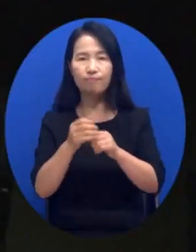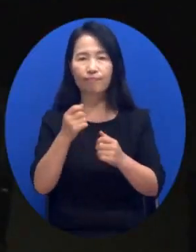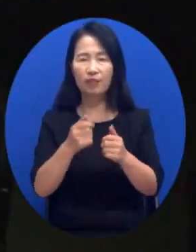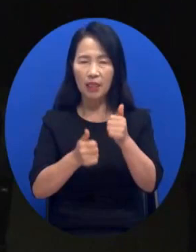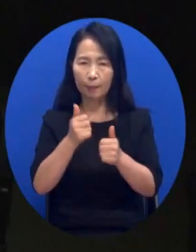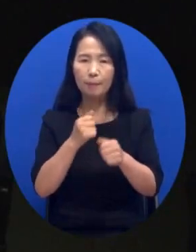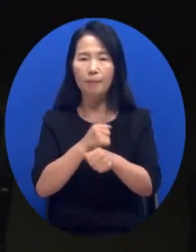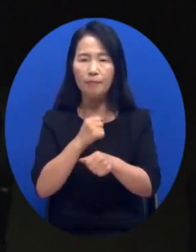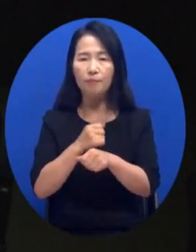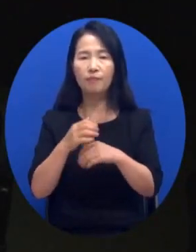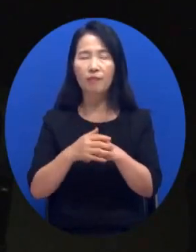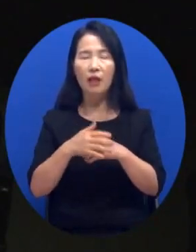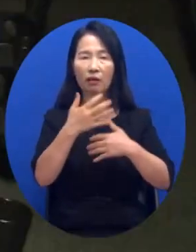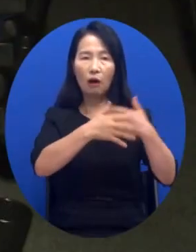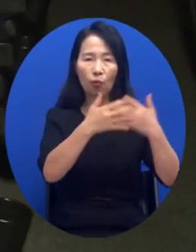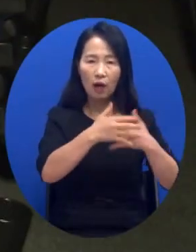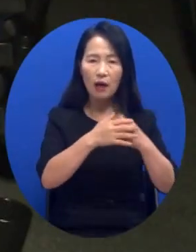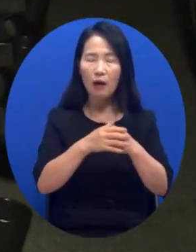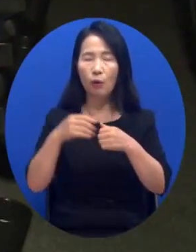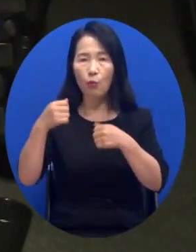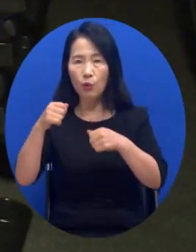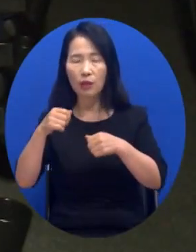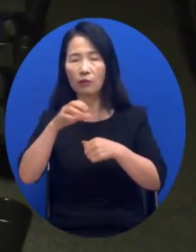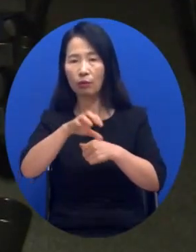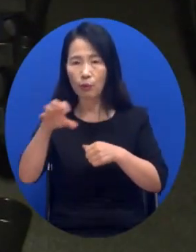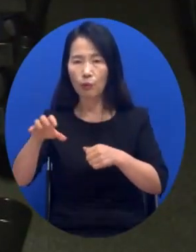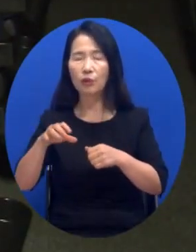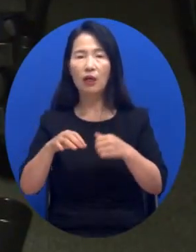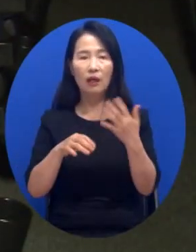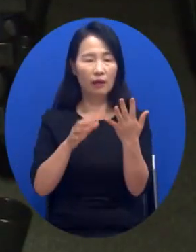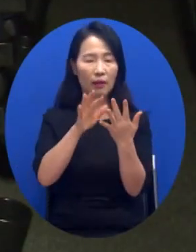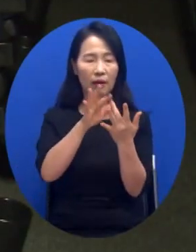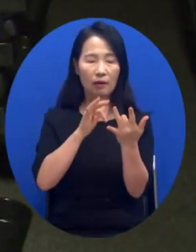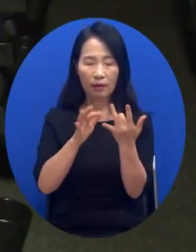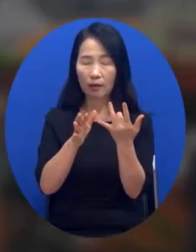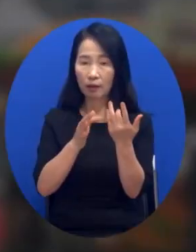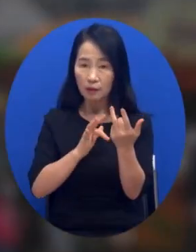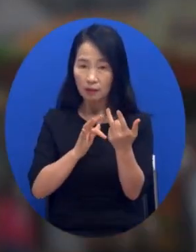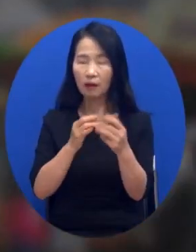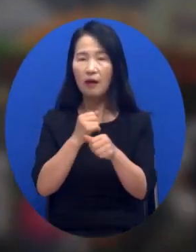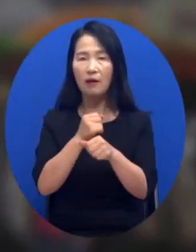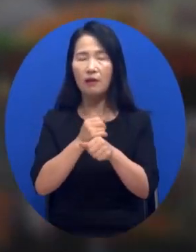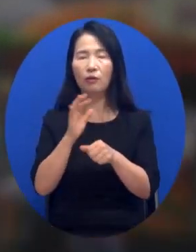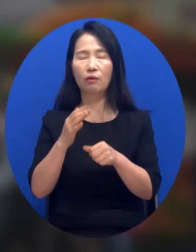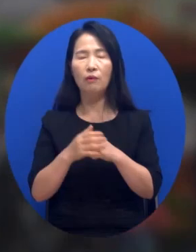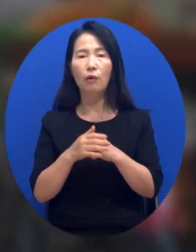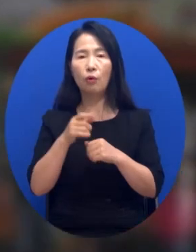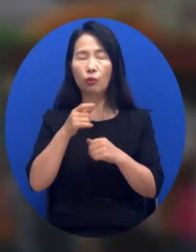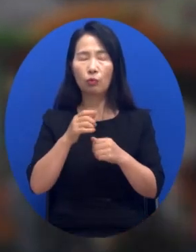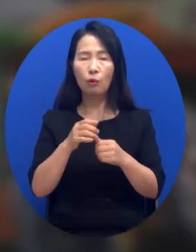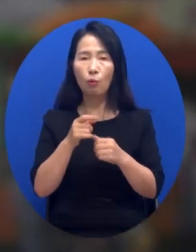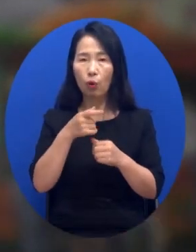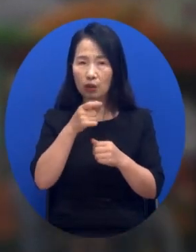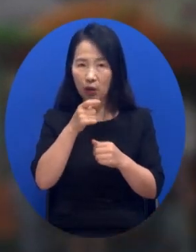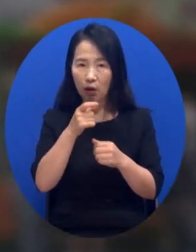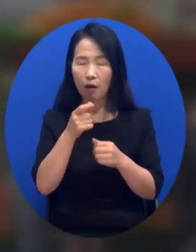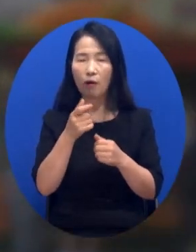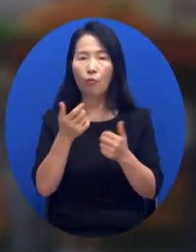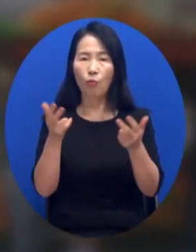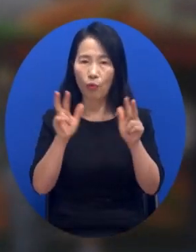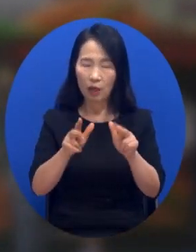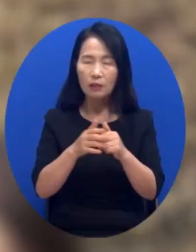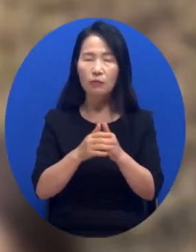영화관, 공연장 역시 좌석을 한 칸씩 띄어 앉아야 합니다. 놀이공원이나 워터파크 등에서는 사전 예약제 시스템을